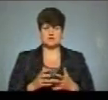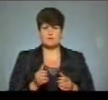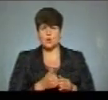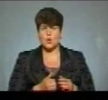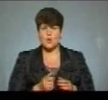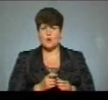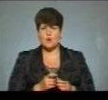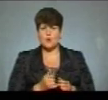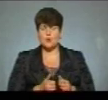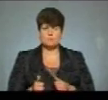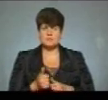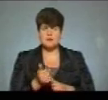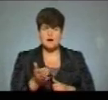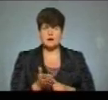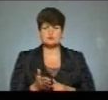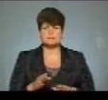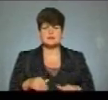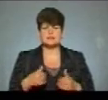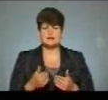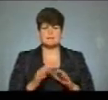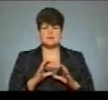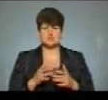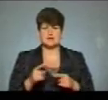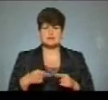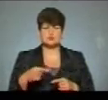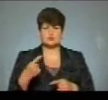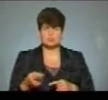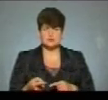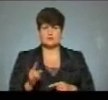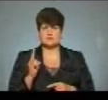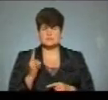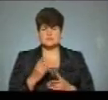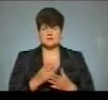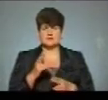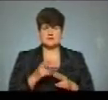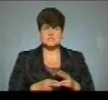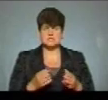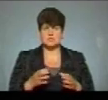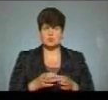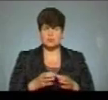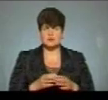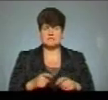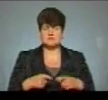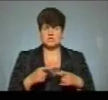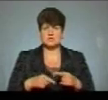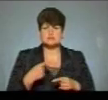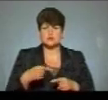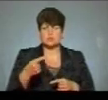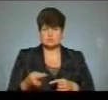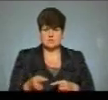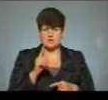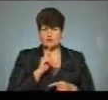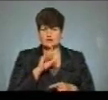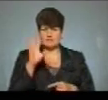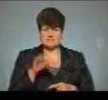і передавання м'яча наступному учаснику. Після чого дитина стає в кінець своєї команди і біжить наступний. І так, поки не виконає вся